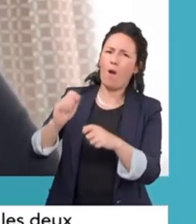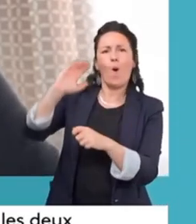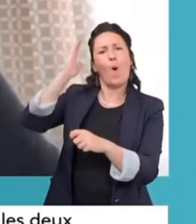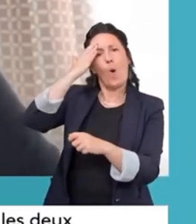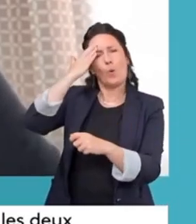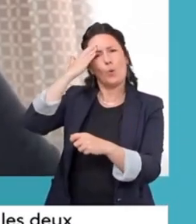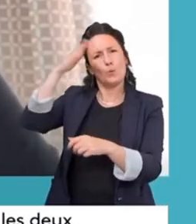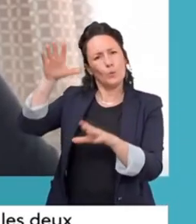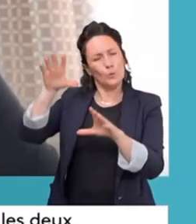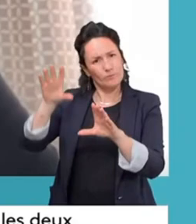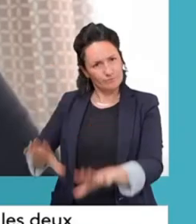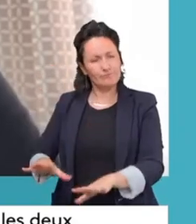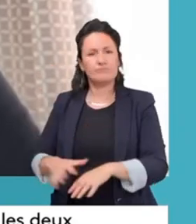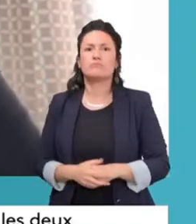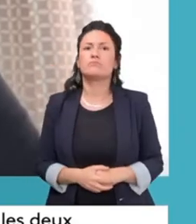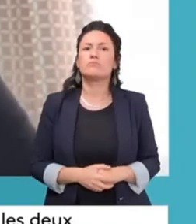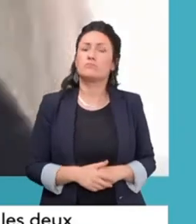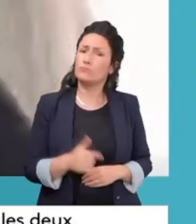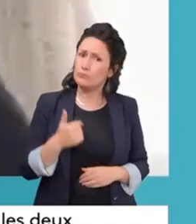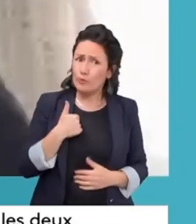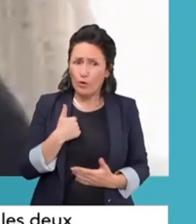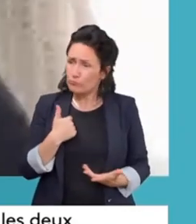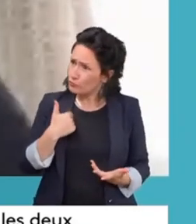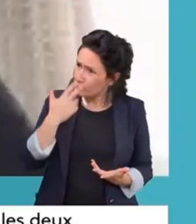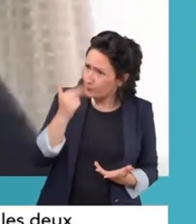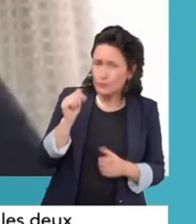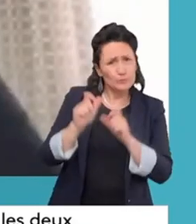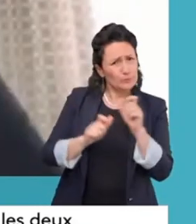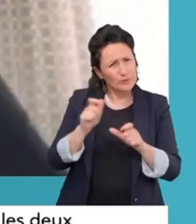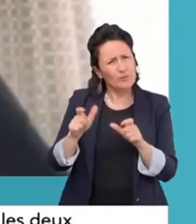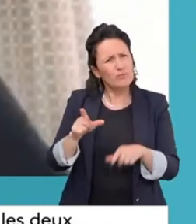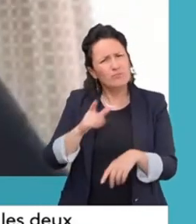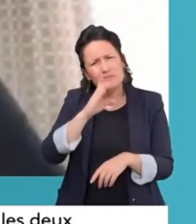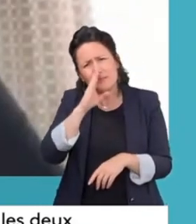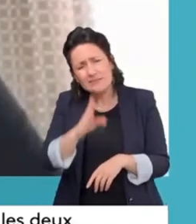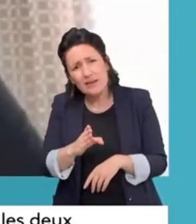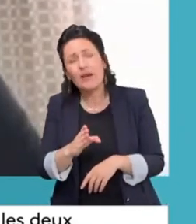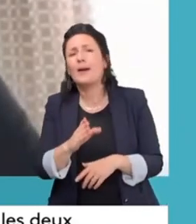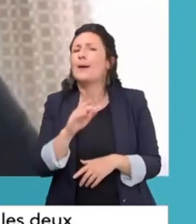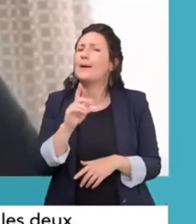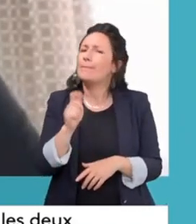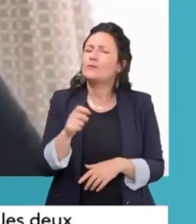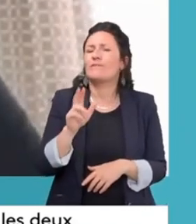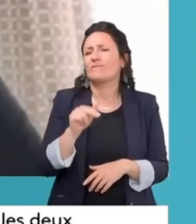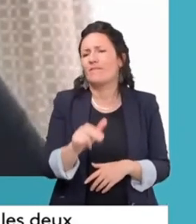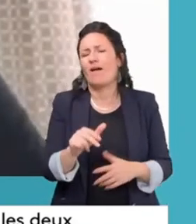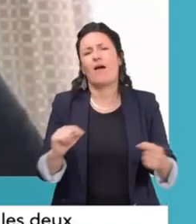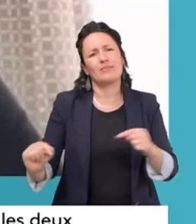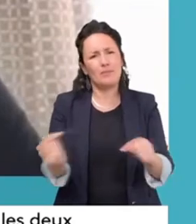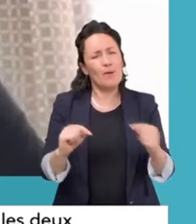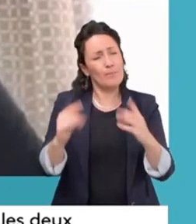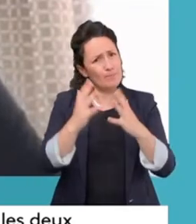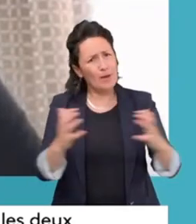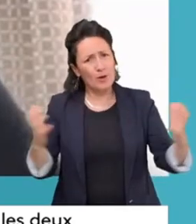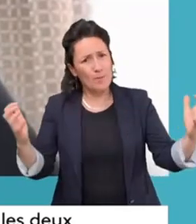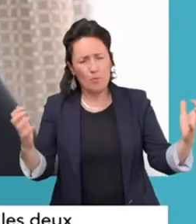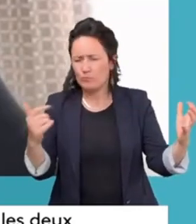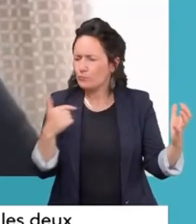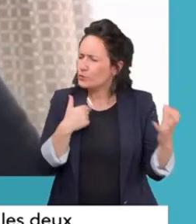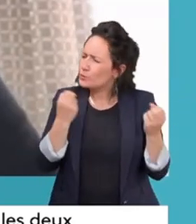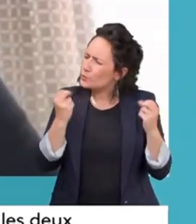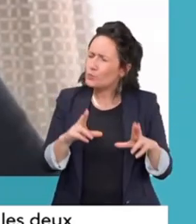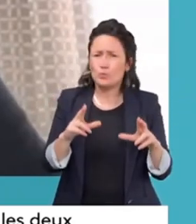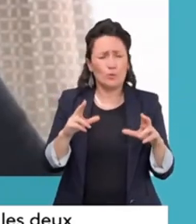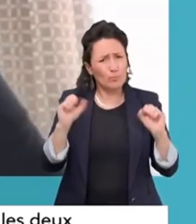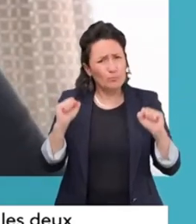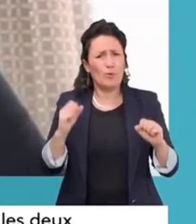gens qui étaient sincères dans leur engagement. Donc bientôt, il y aura un débat parlementaire sur cette question et je ne doute pas qu'on puisse arriver avec toutes celles et ceux qui sont